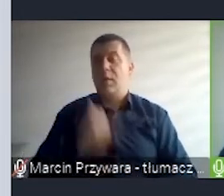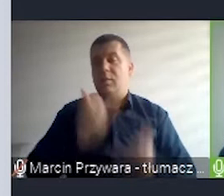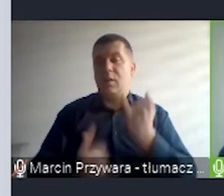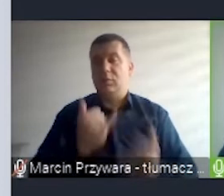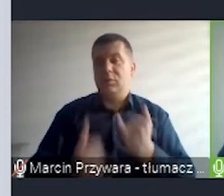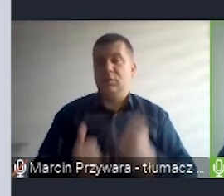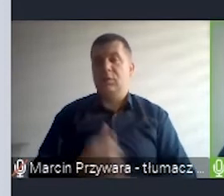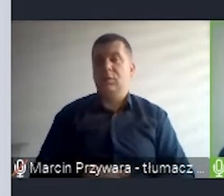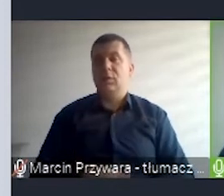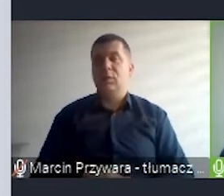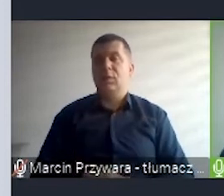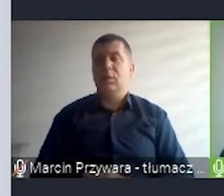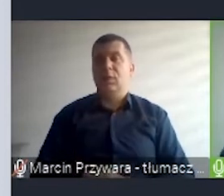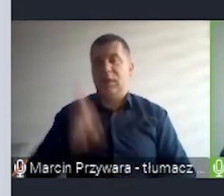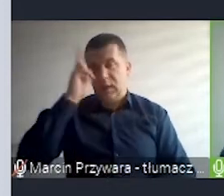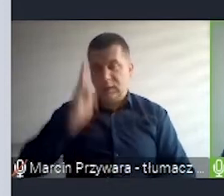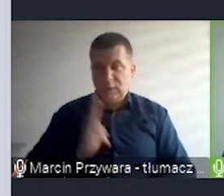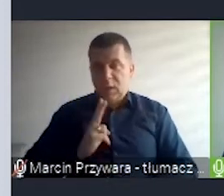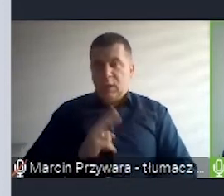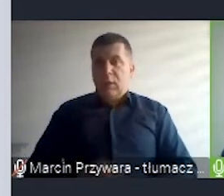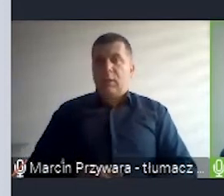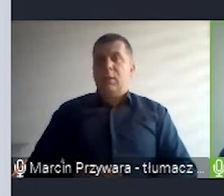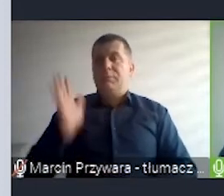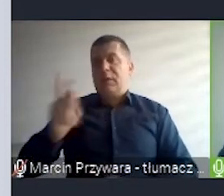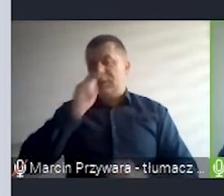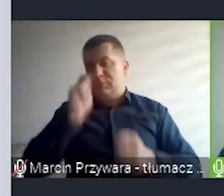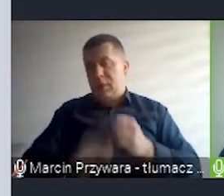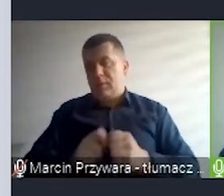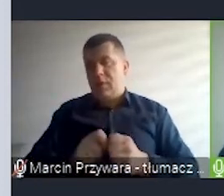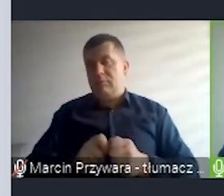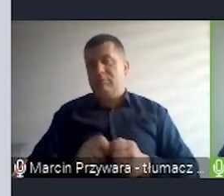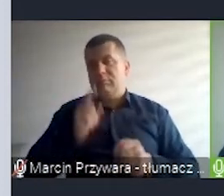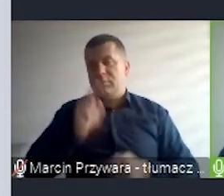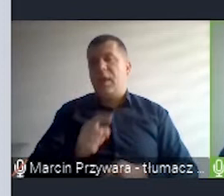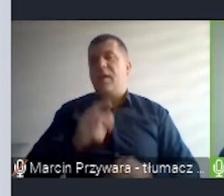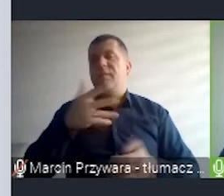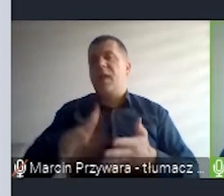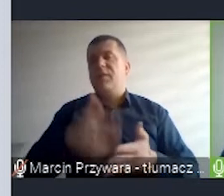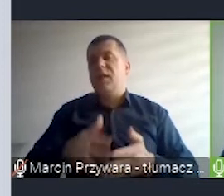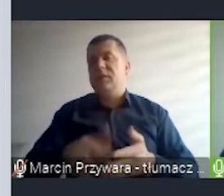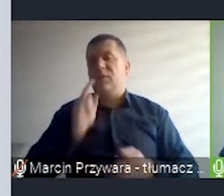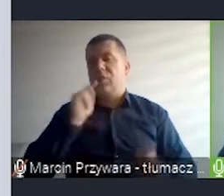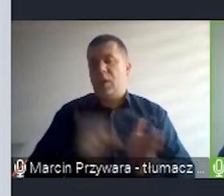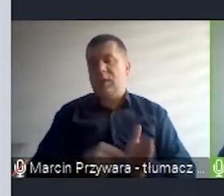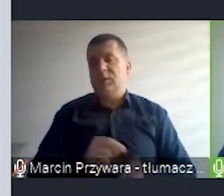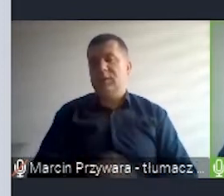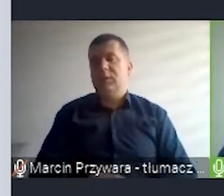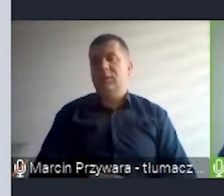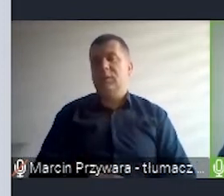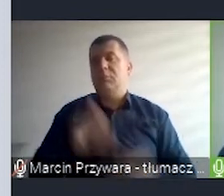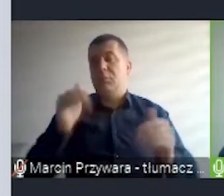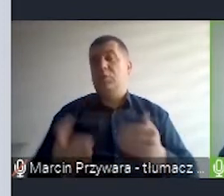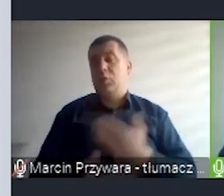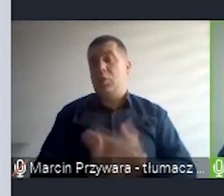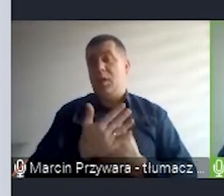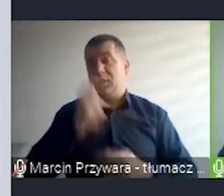jeśli instytucja będzie go sprawdzać pod kątem weryfikacji wydatków właśnie, może się okazać,